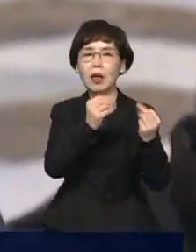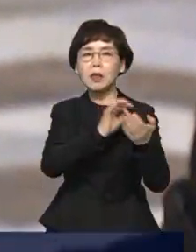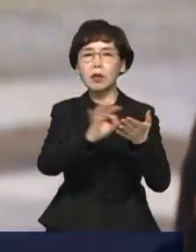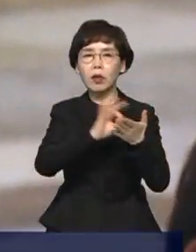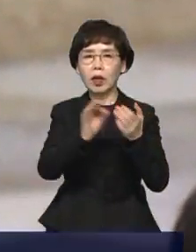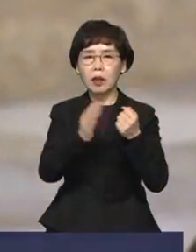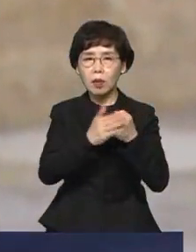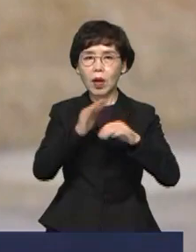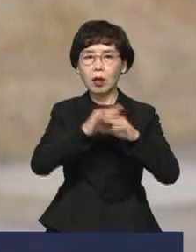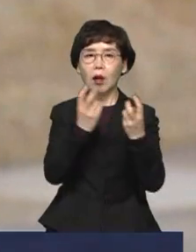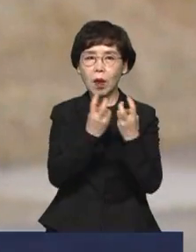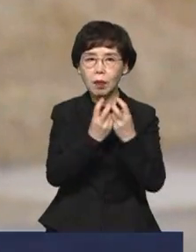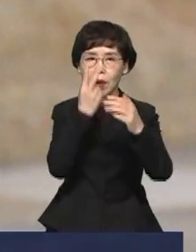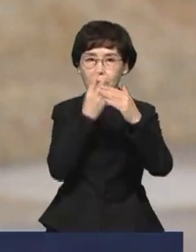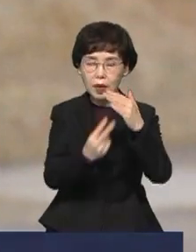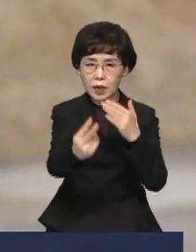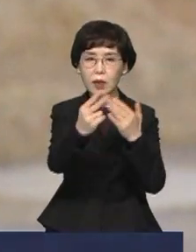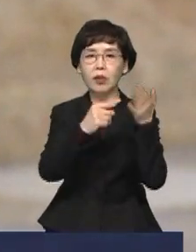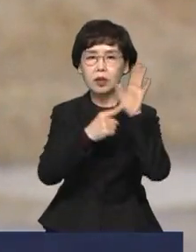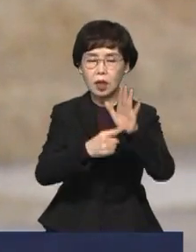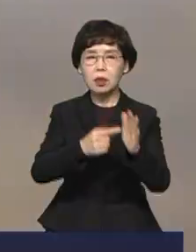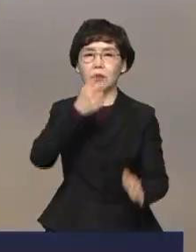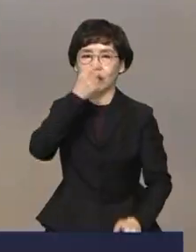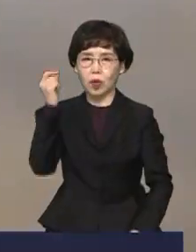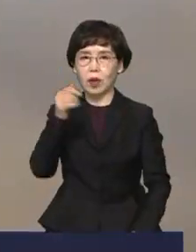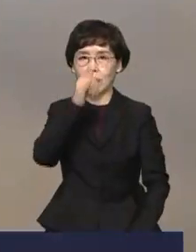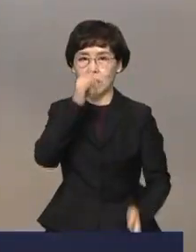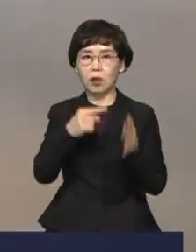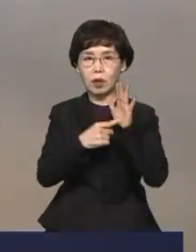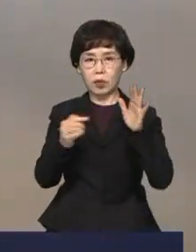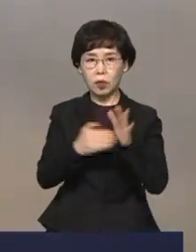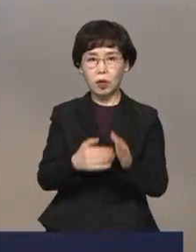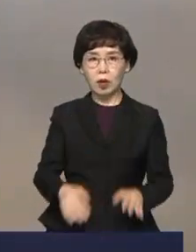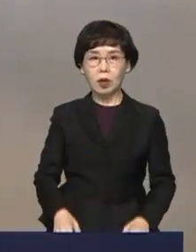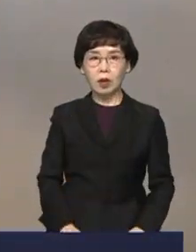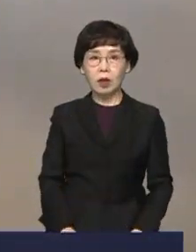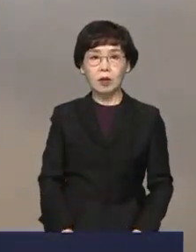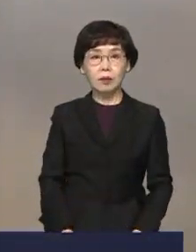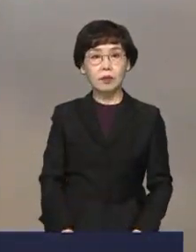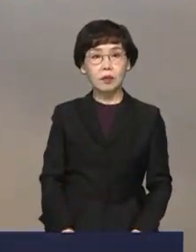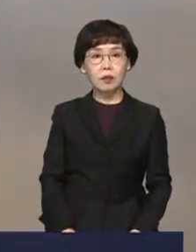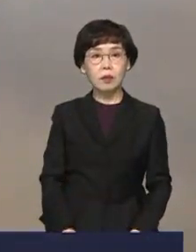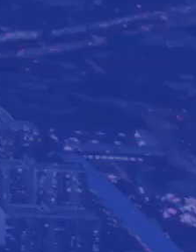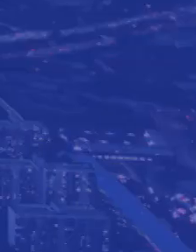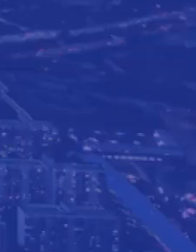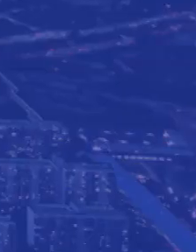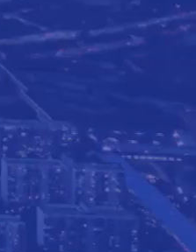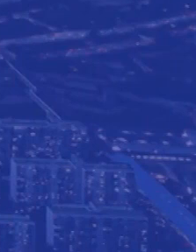대책과 비전을 제시하는데 부족함이 있었다고 말했습니다. SBS 안희재입니다.